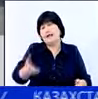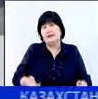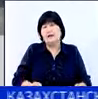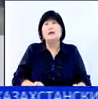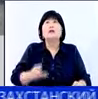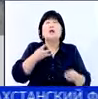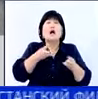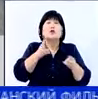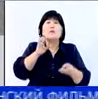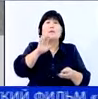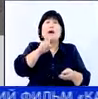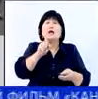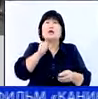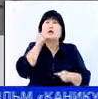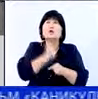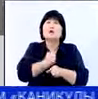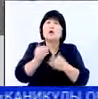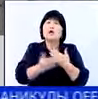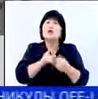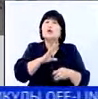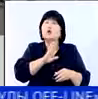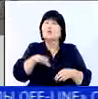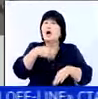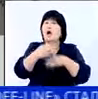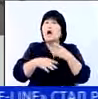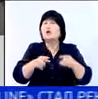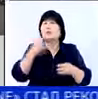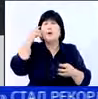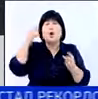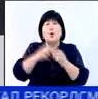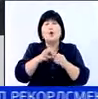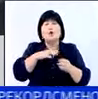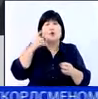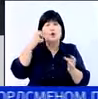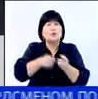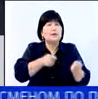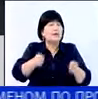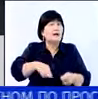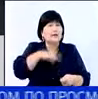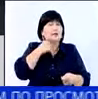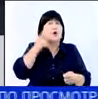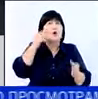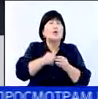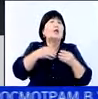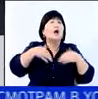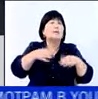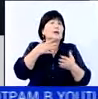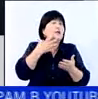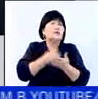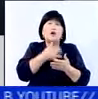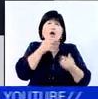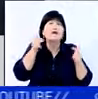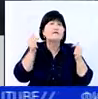На топливной базе Аким области строго наказал, чтобы не было ажиотажа с углем, чтобы топлива было достаточно и уголь отпускался